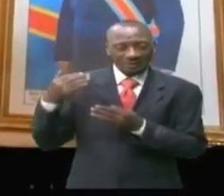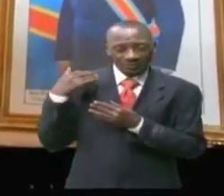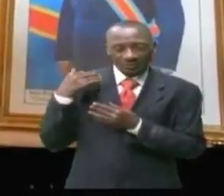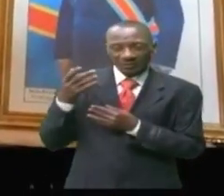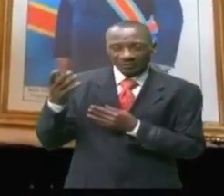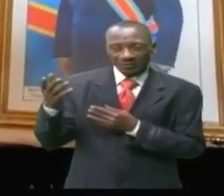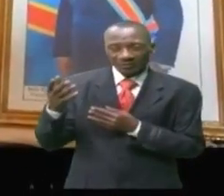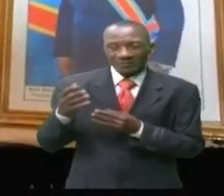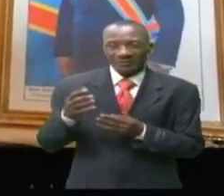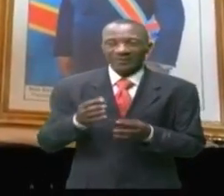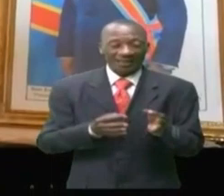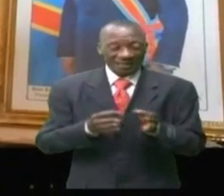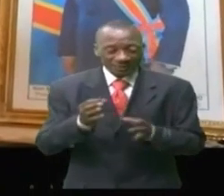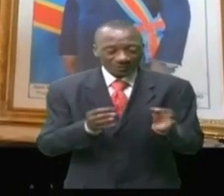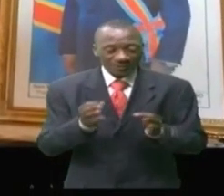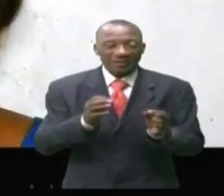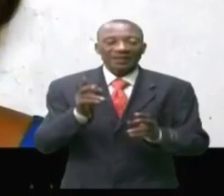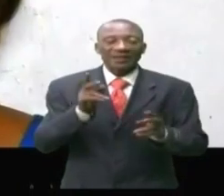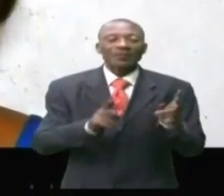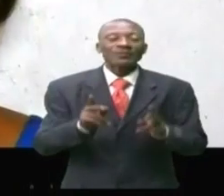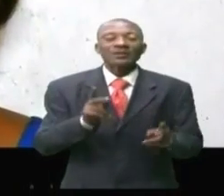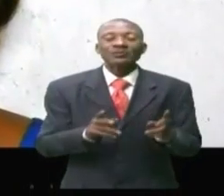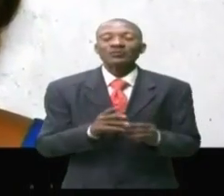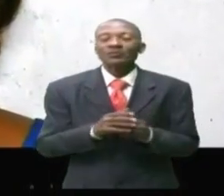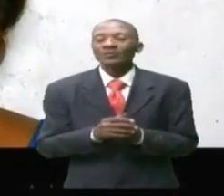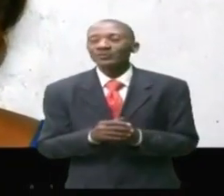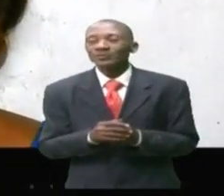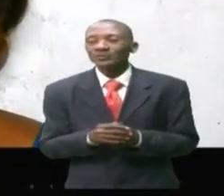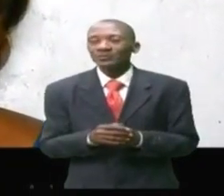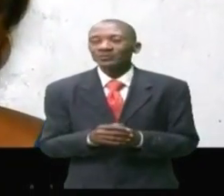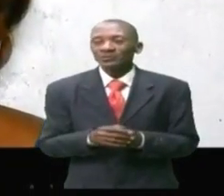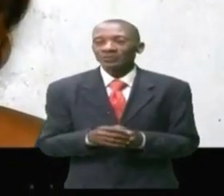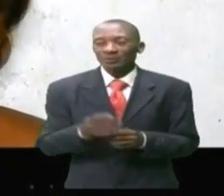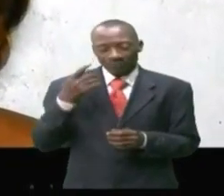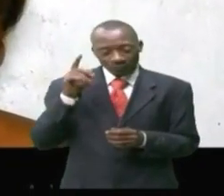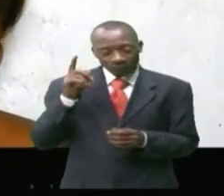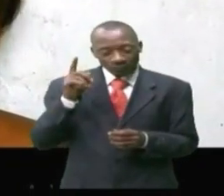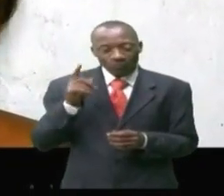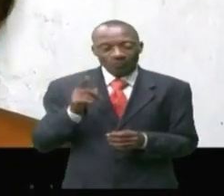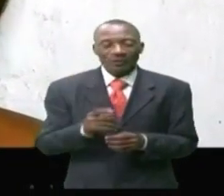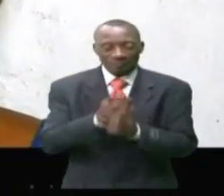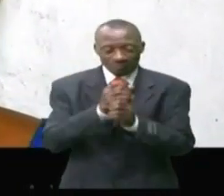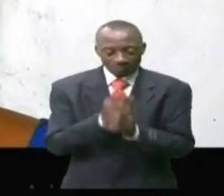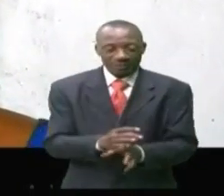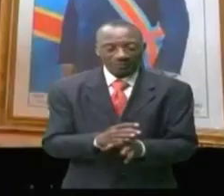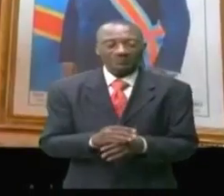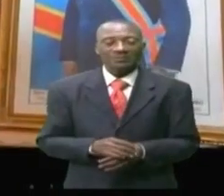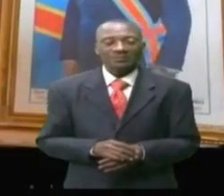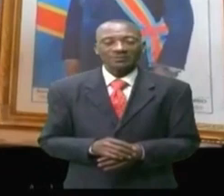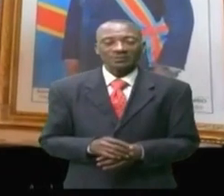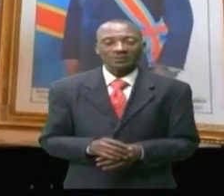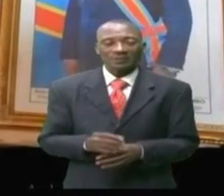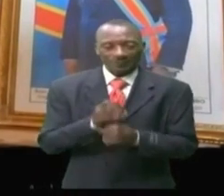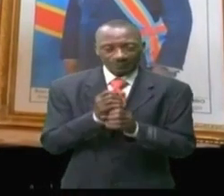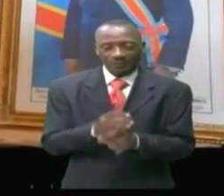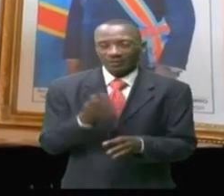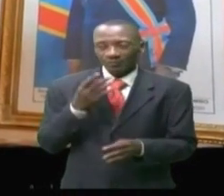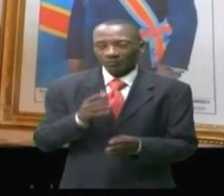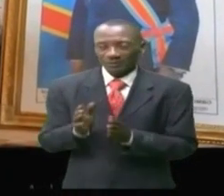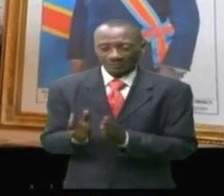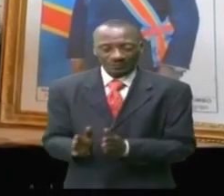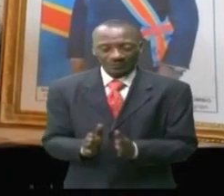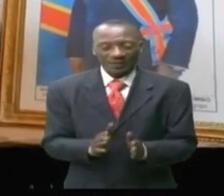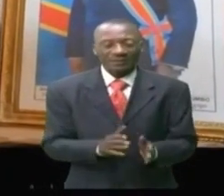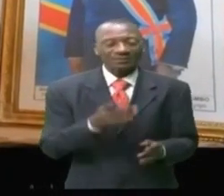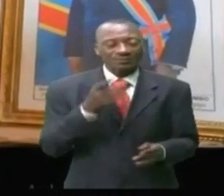à l'installation de Mme Kalukangu Nawezi Laetitia en qualité de